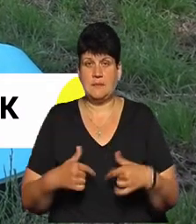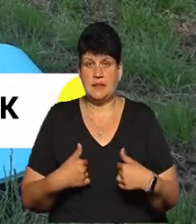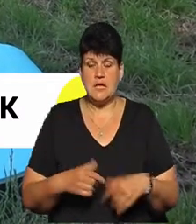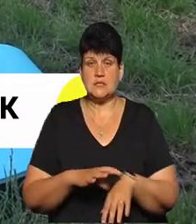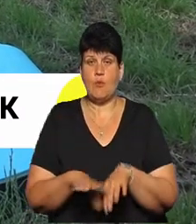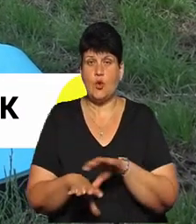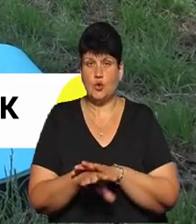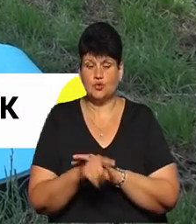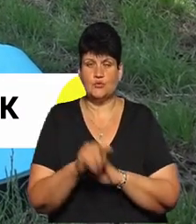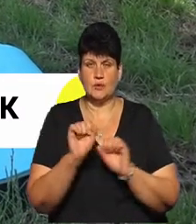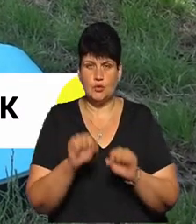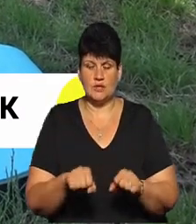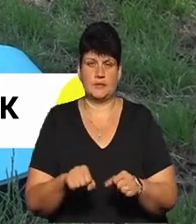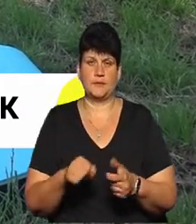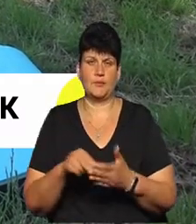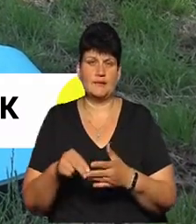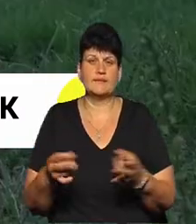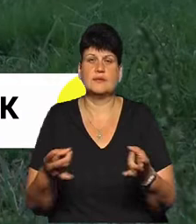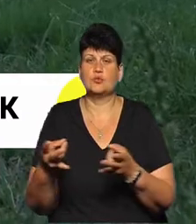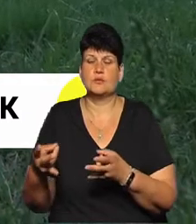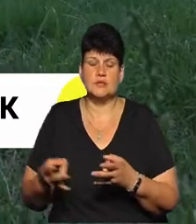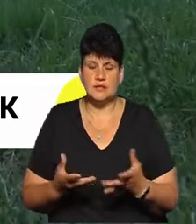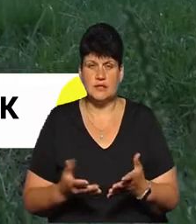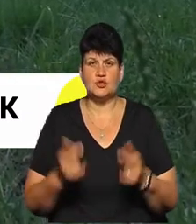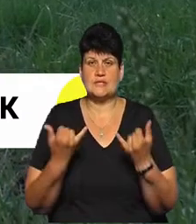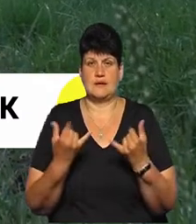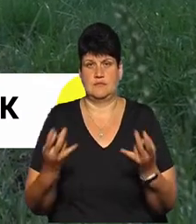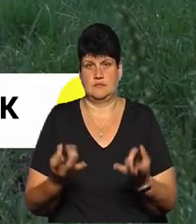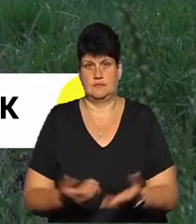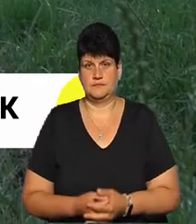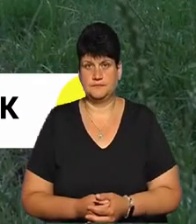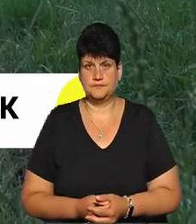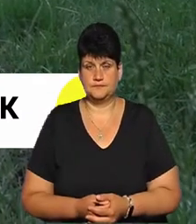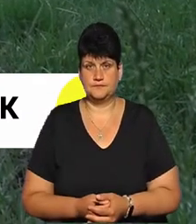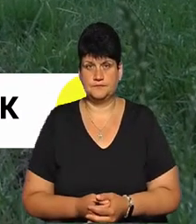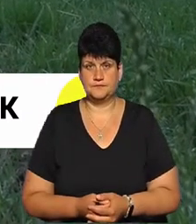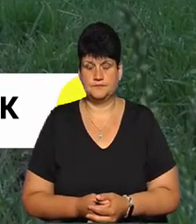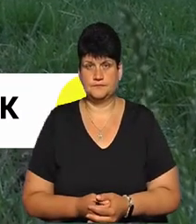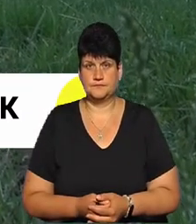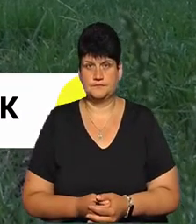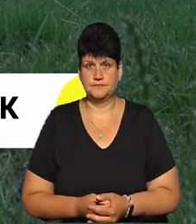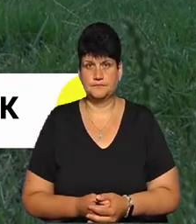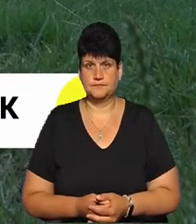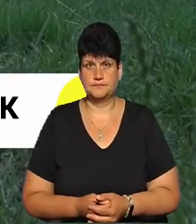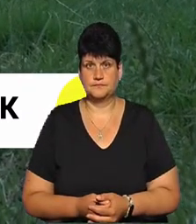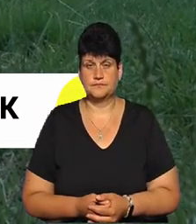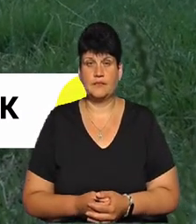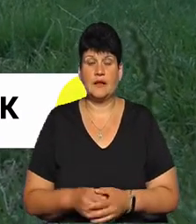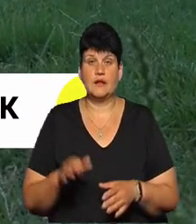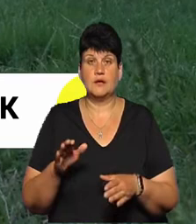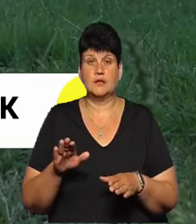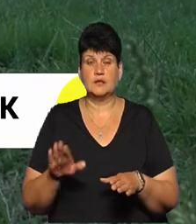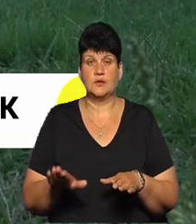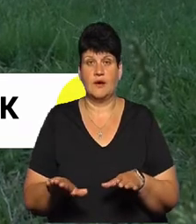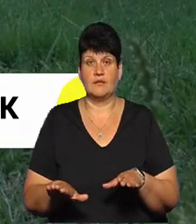купувати хлопцям все необхідне, те, що потрібно саме зараз. Вихідне положення, нога вже в навантаженні.